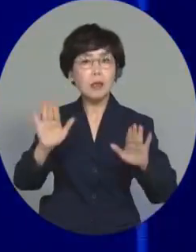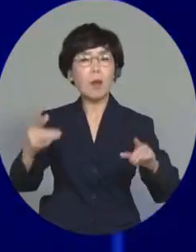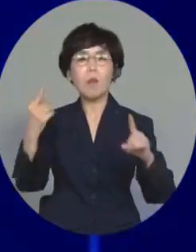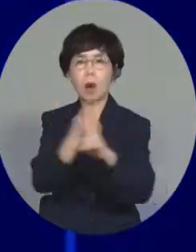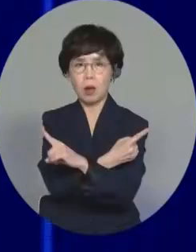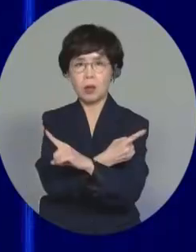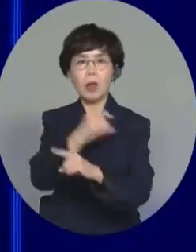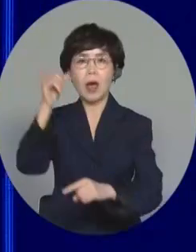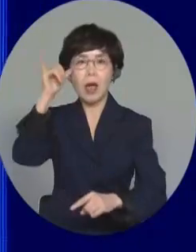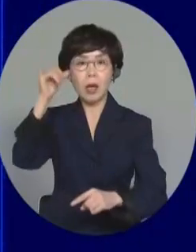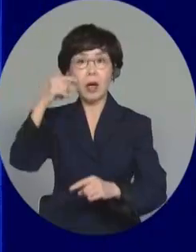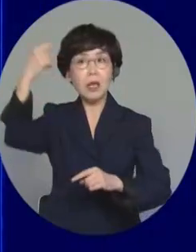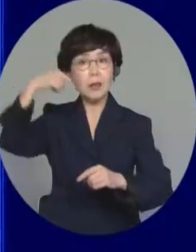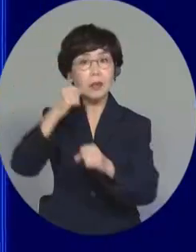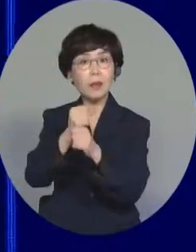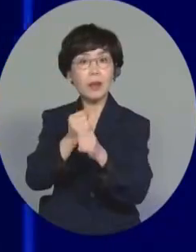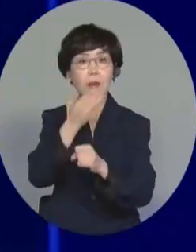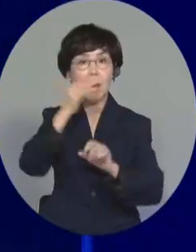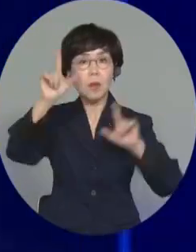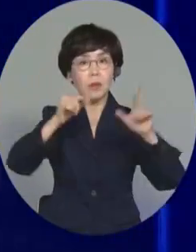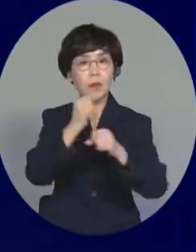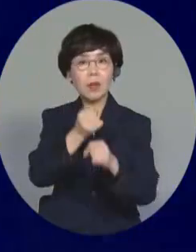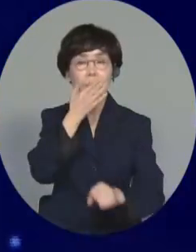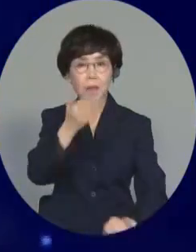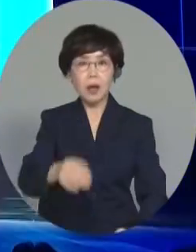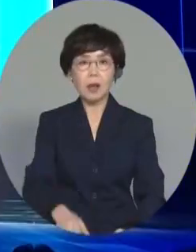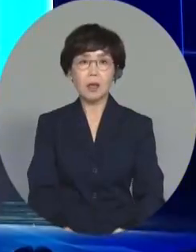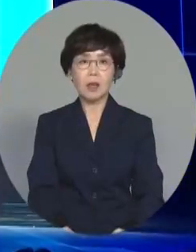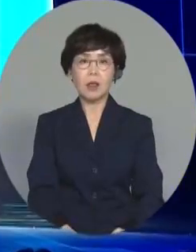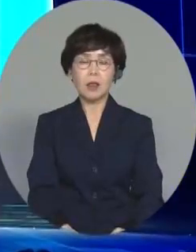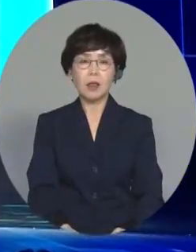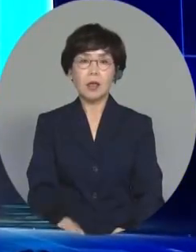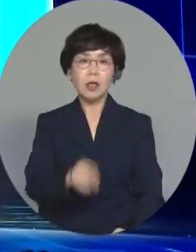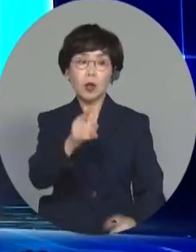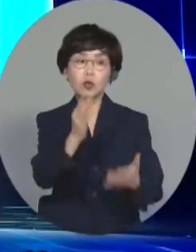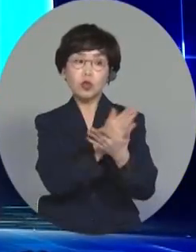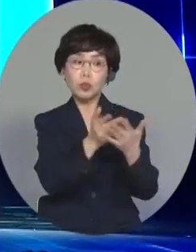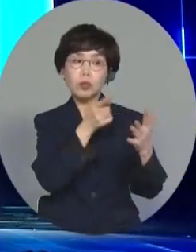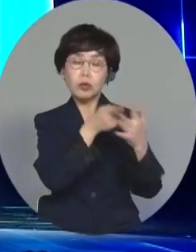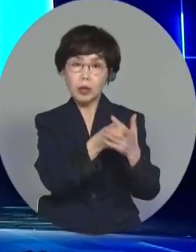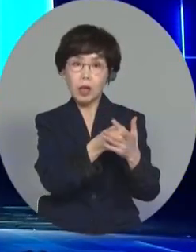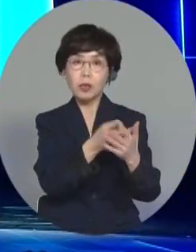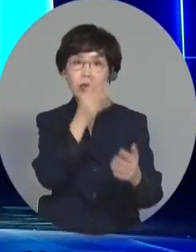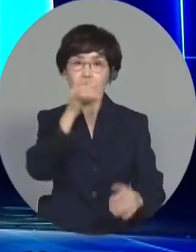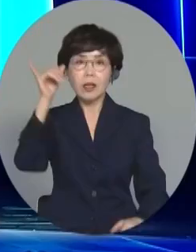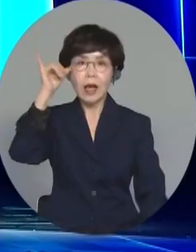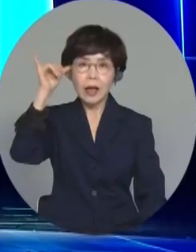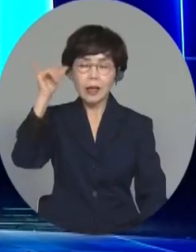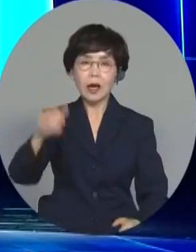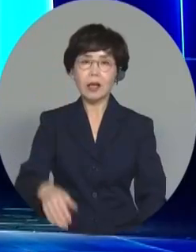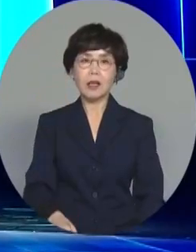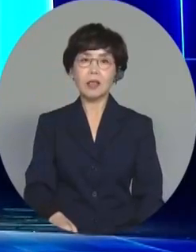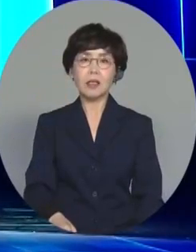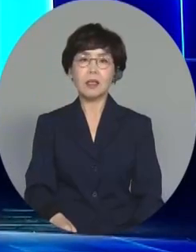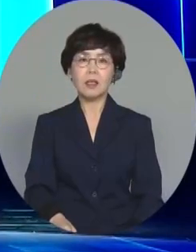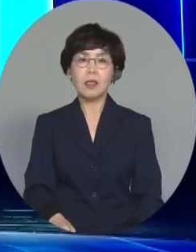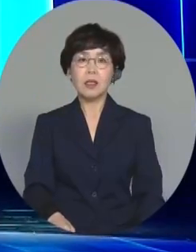그것이 가능해졌습니다. 판별형 AI라고 하는 것은 바로 인버스